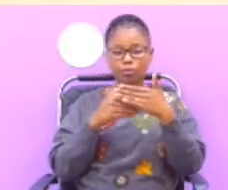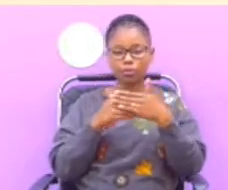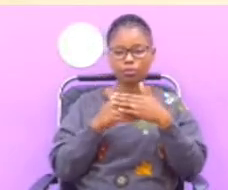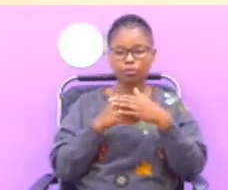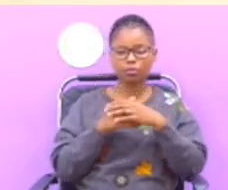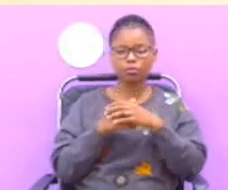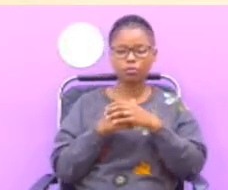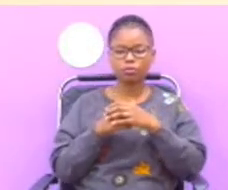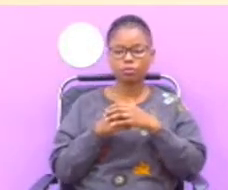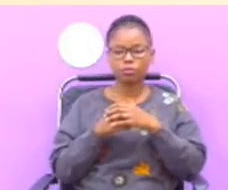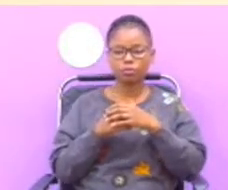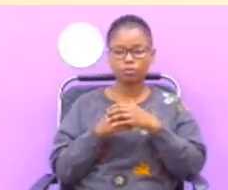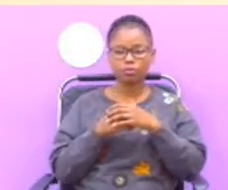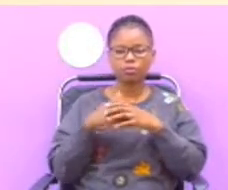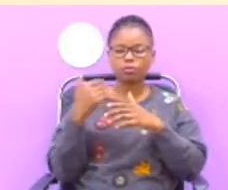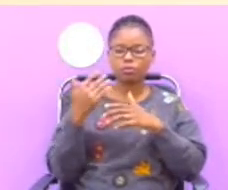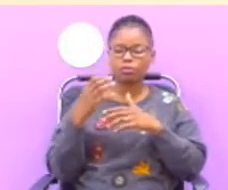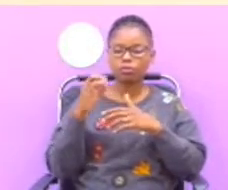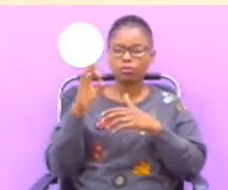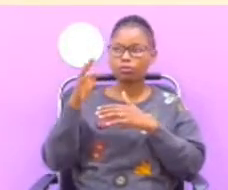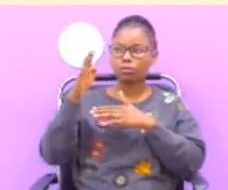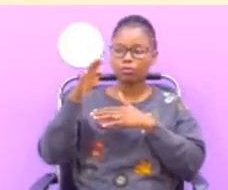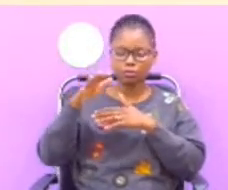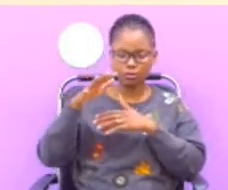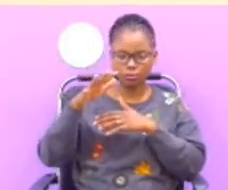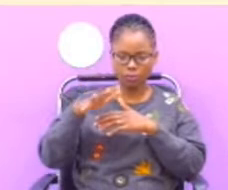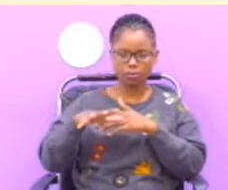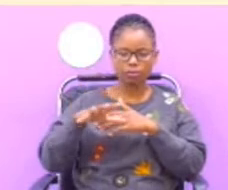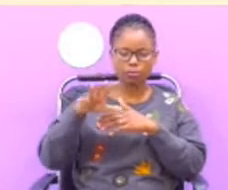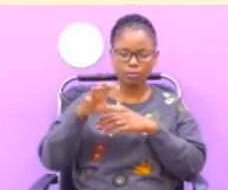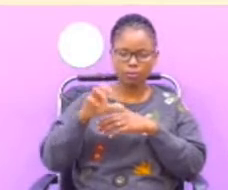guoko kwa Jehova gwatambũrũka no gũkũmanyita